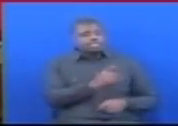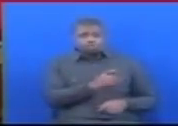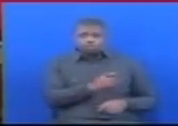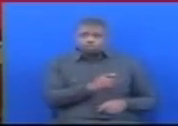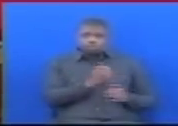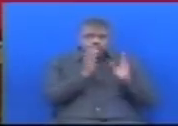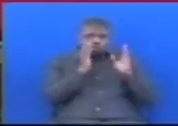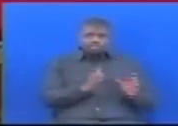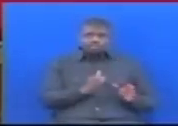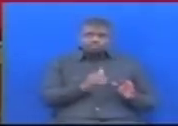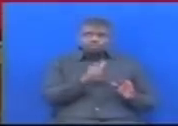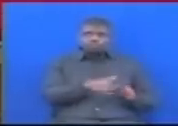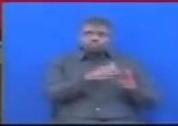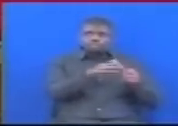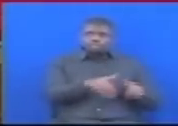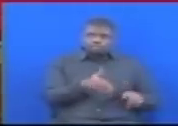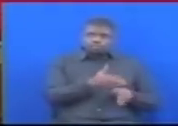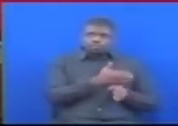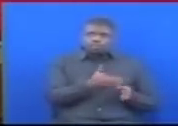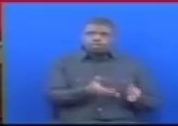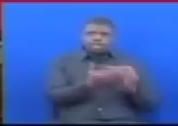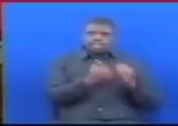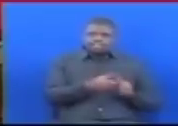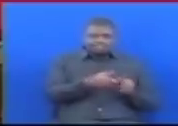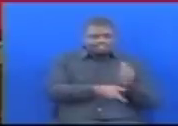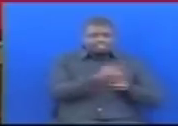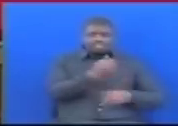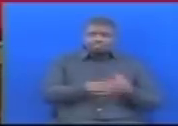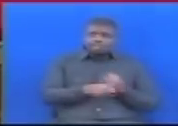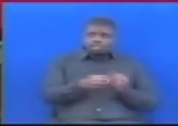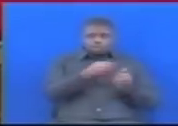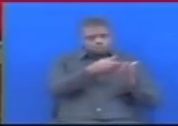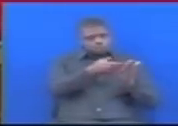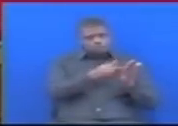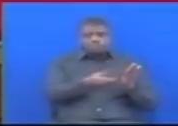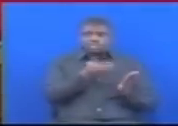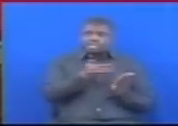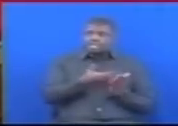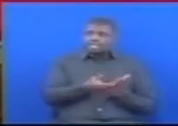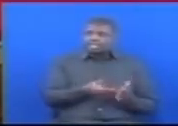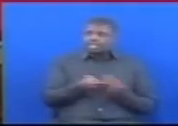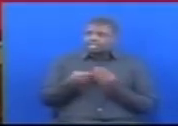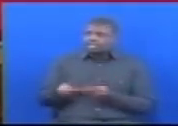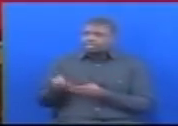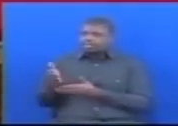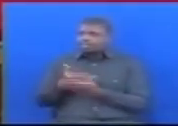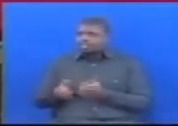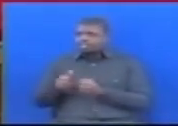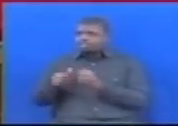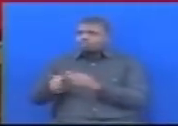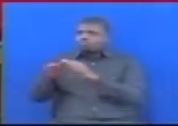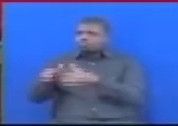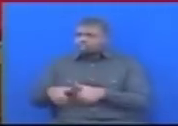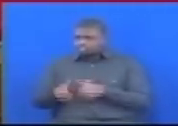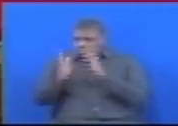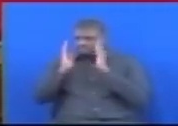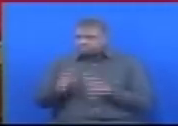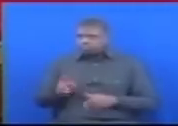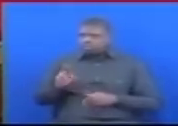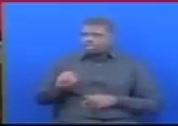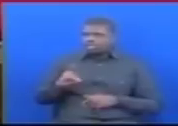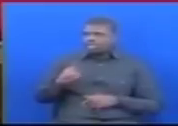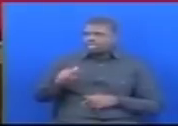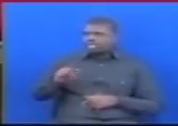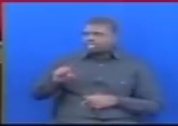maana Mheshimiwa wabunge wanaohitaji visima ama ukarabati walete orodha ile kwa haraka. Miongoni mwa wabunge walioleta haraka ni Mheshimiwa Mbunge Ndasa.